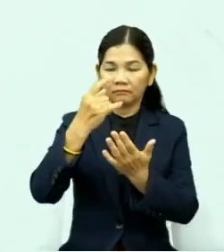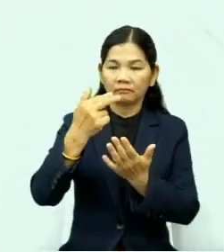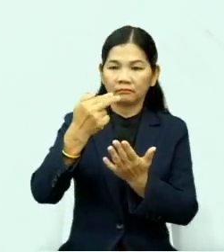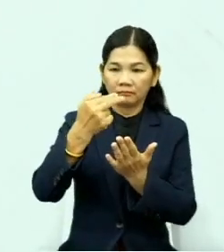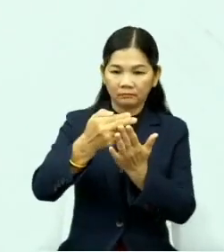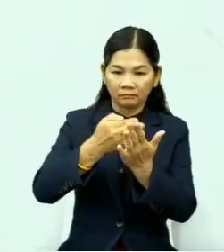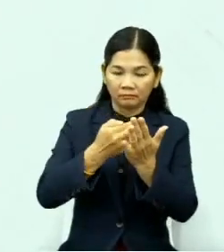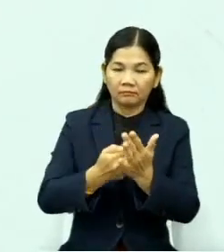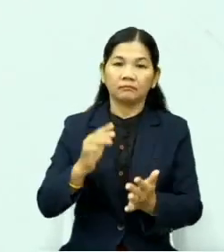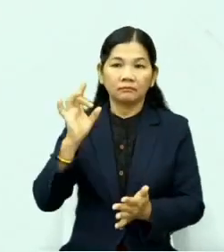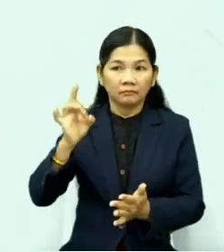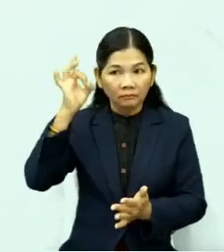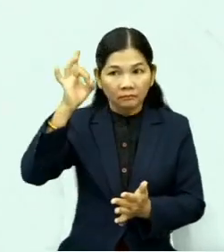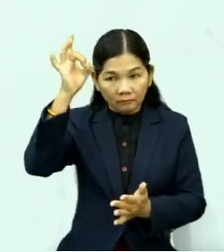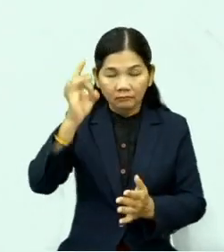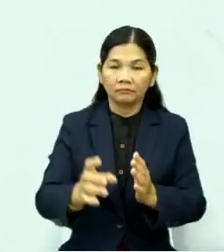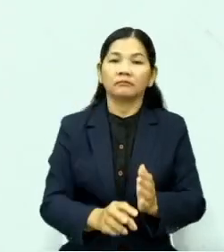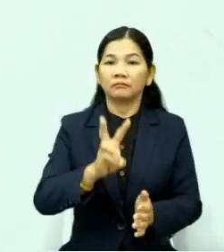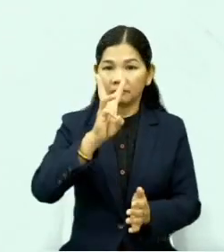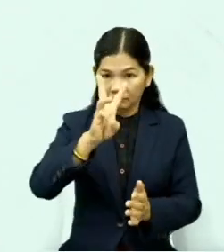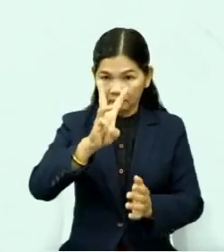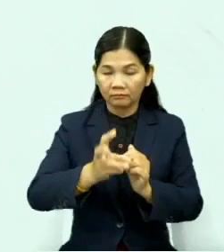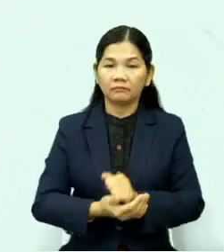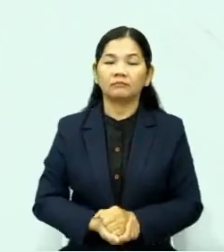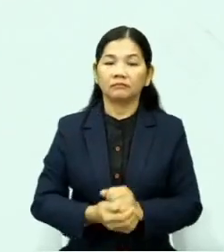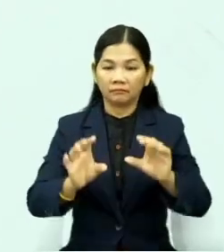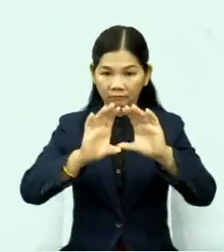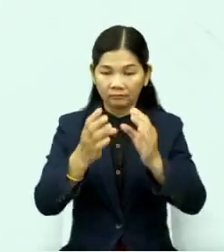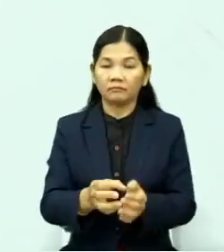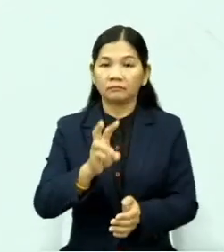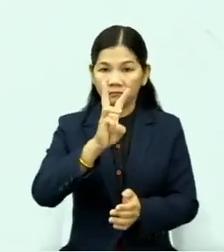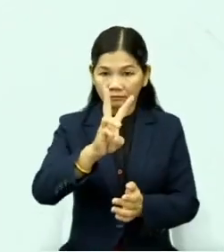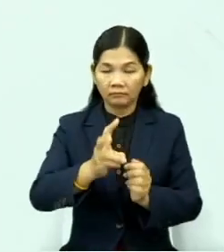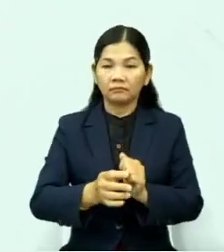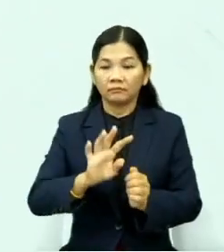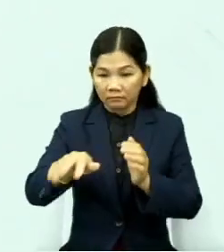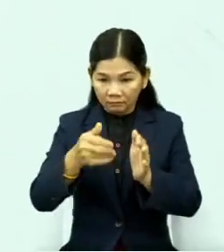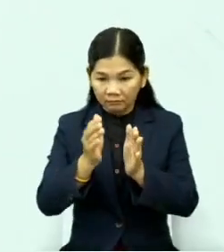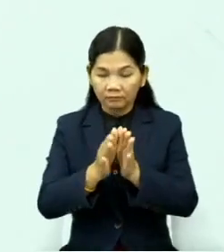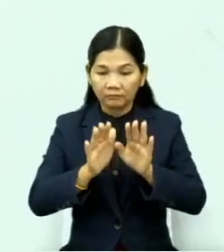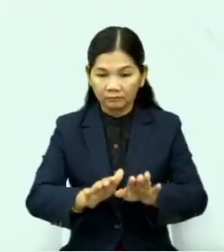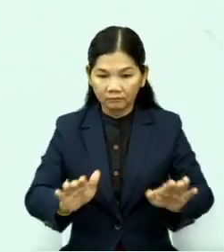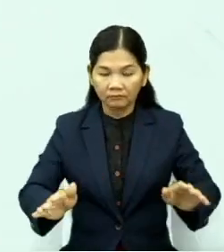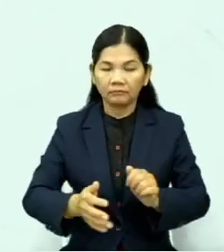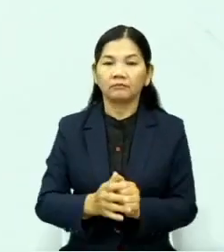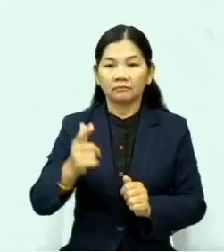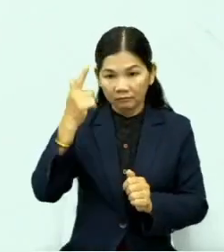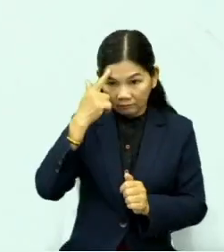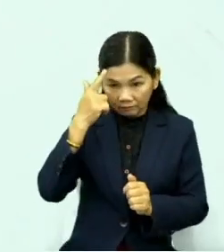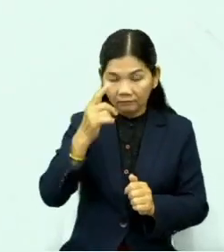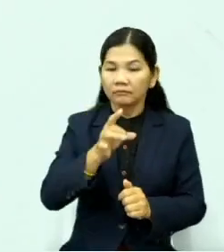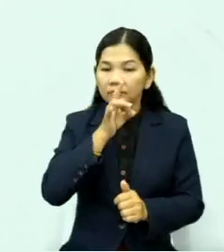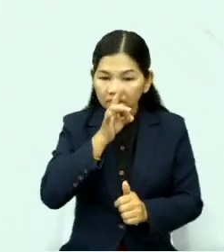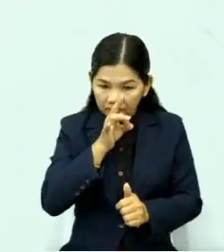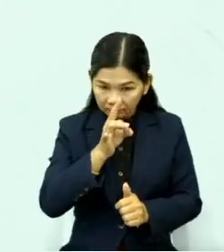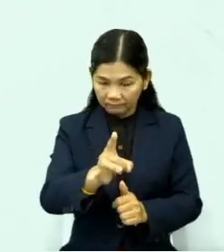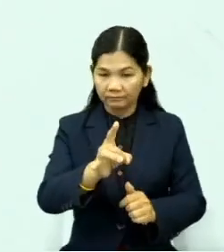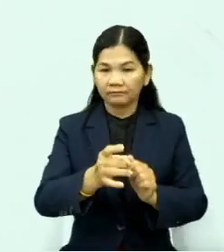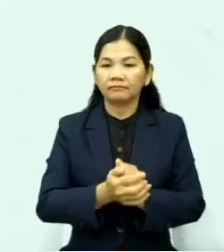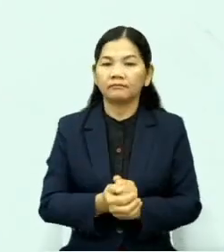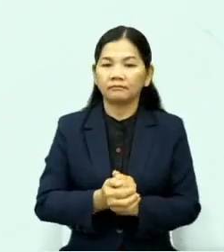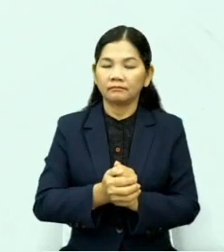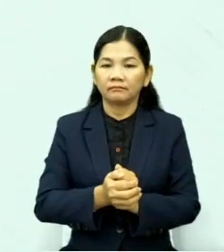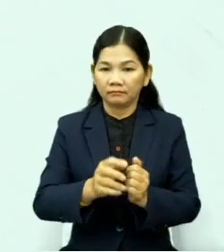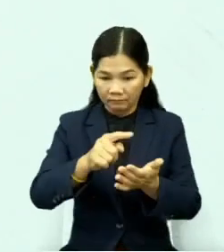ក្រមនៅក្នុងសិភៅសិក្សាគោលថ្នាក់ទី3បានណាកូនណាចាអរគុណច្រើនកូនទាំងអស់គ្នាអញ្ចឹងអ្នកគ្រូជឿជាក់ថាកូនទាំងអស់គ្នាចាកូ